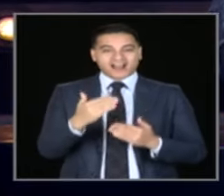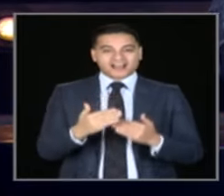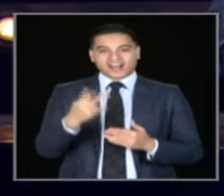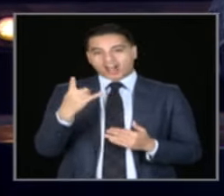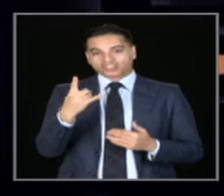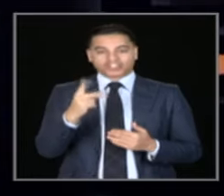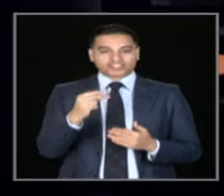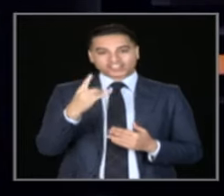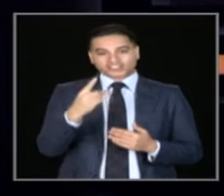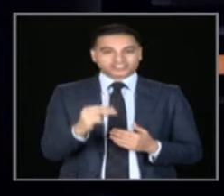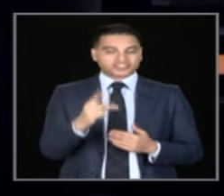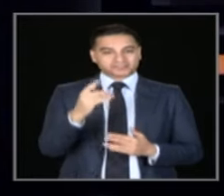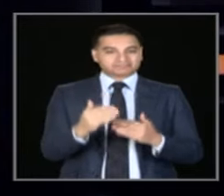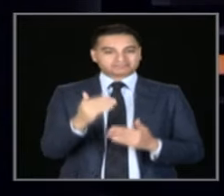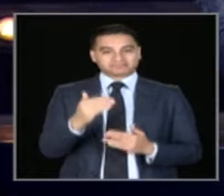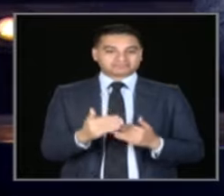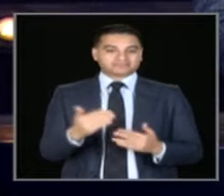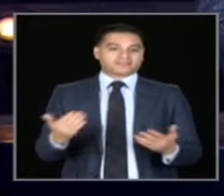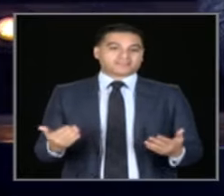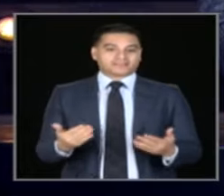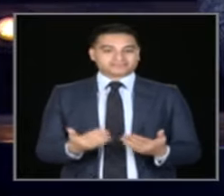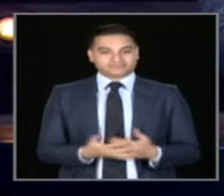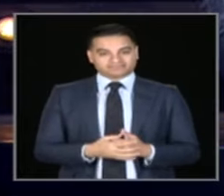الفرق 20 نقطة ما بين الأول